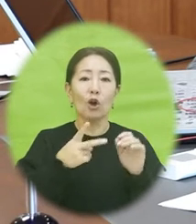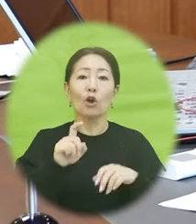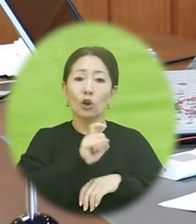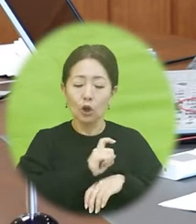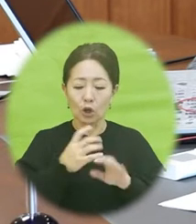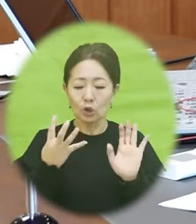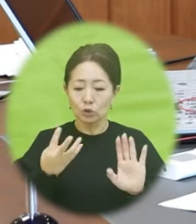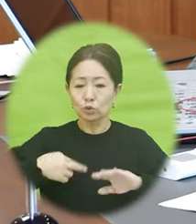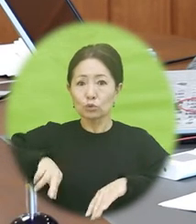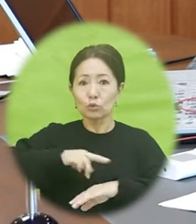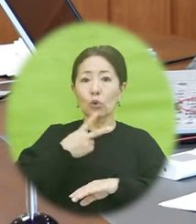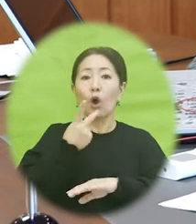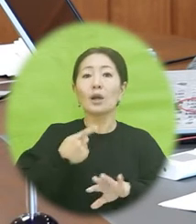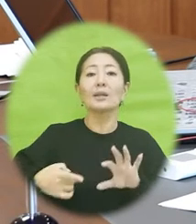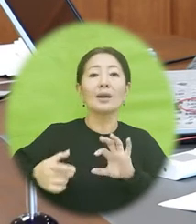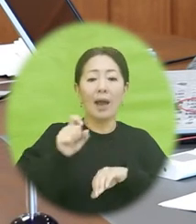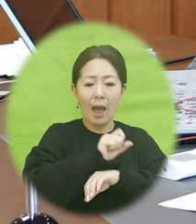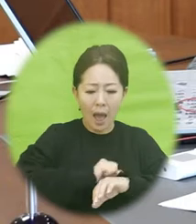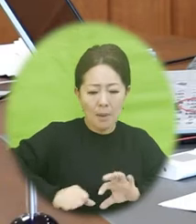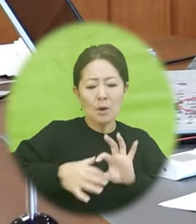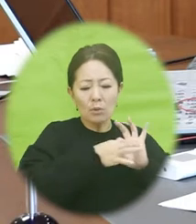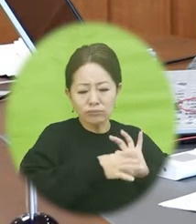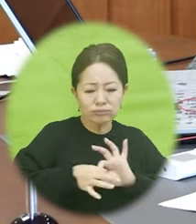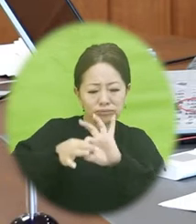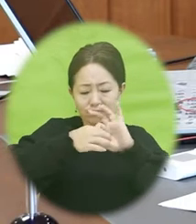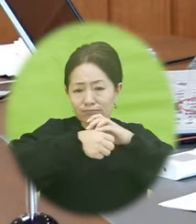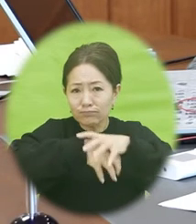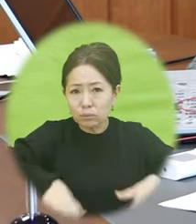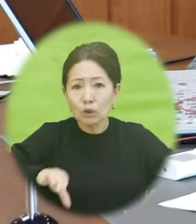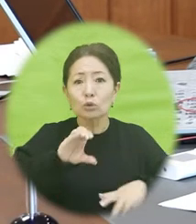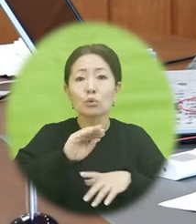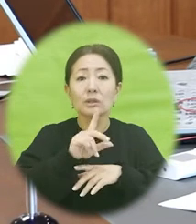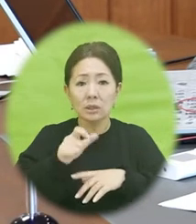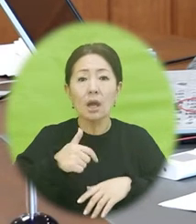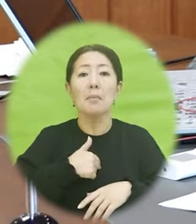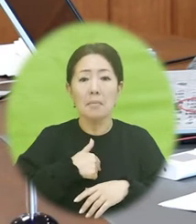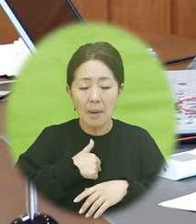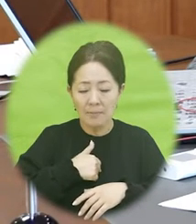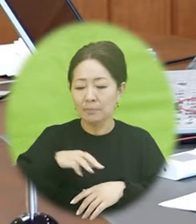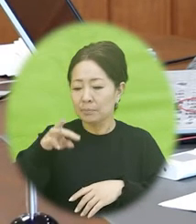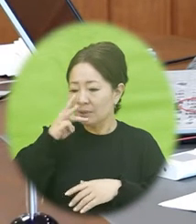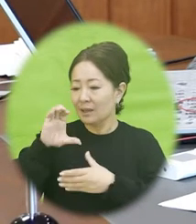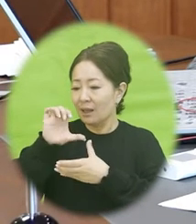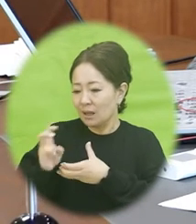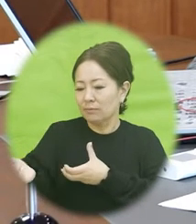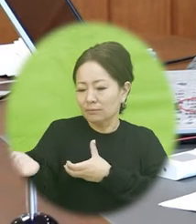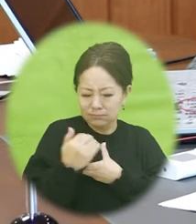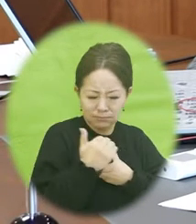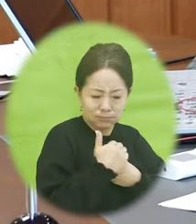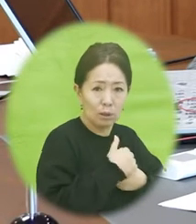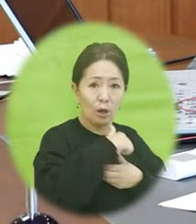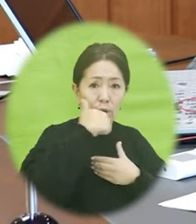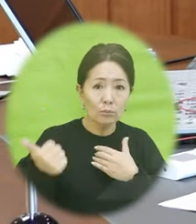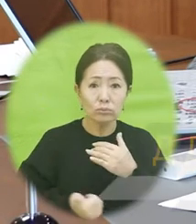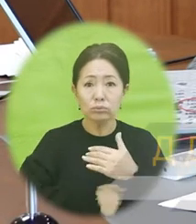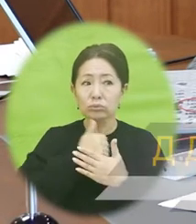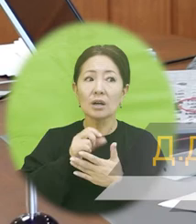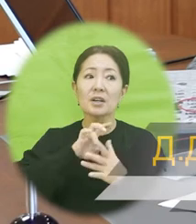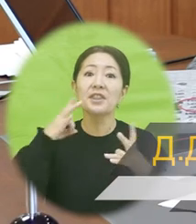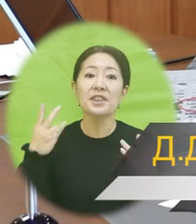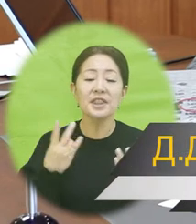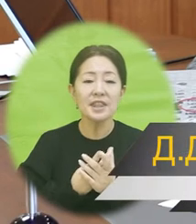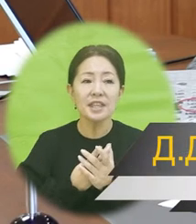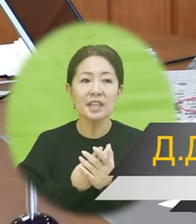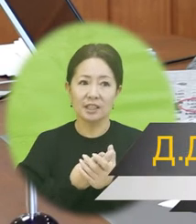21 аймагтай нэгдсэн сүлжээ, нэгдсэн дэд үзсийг бий болголоо. Мэдээллийн сан маань иргэн идэвхтэй хуулийн этгээ дээр нэгдэж,